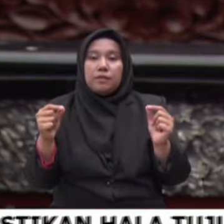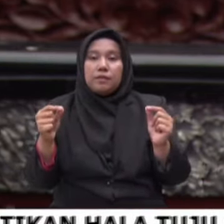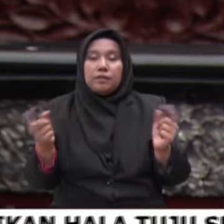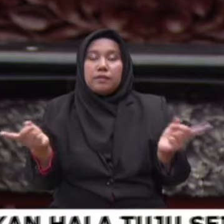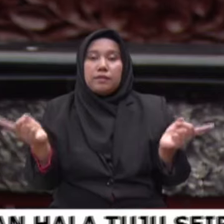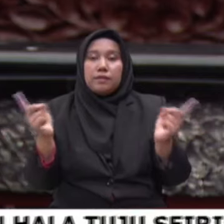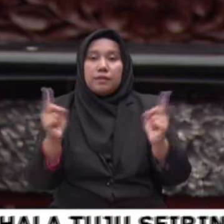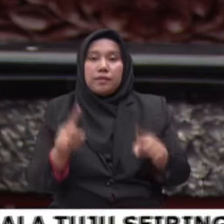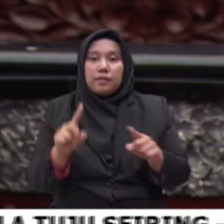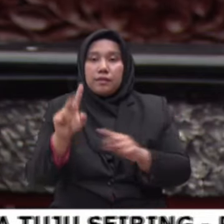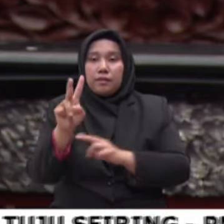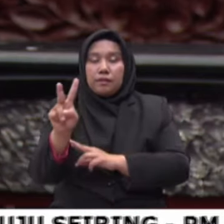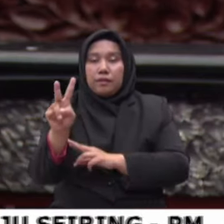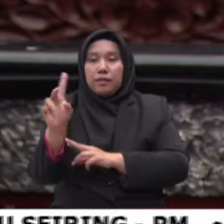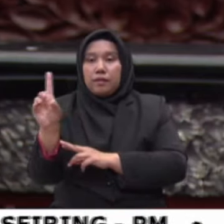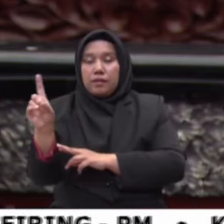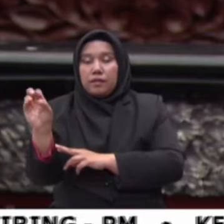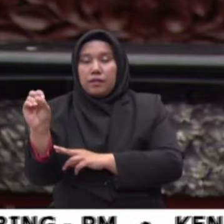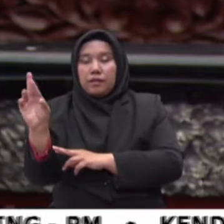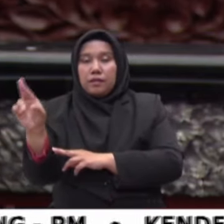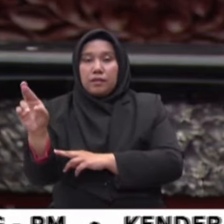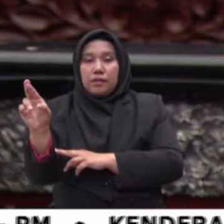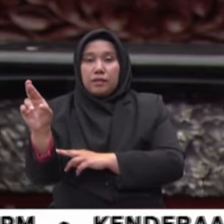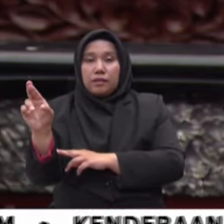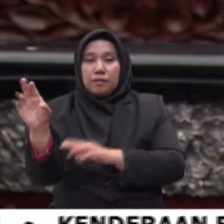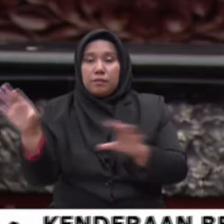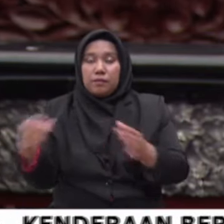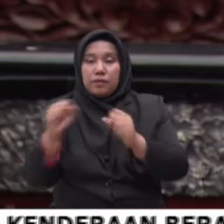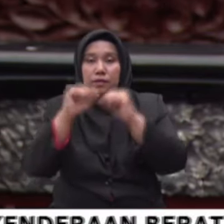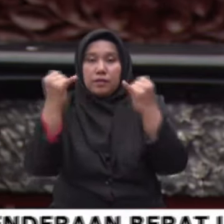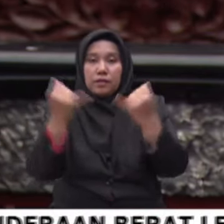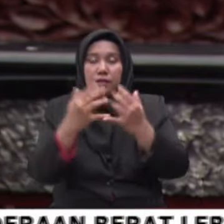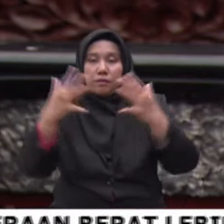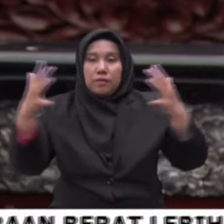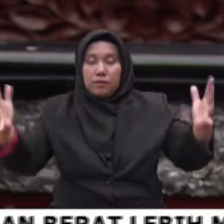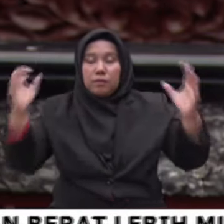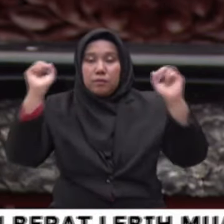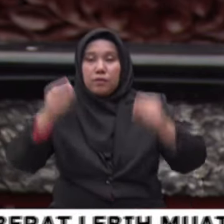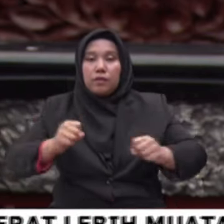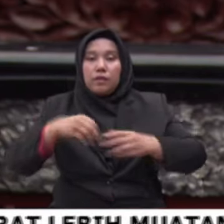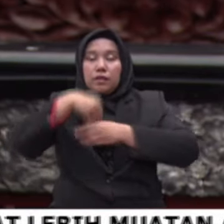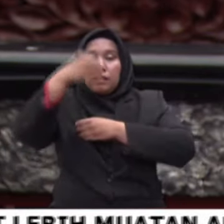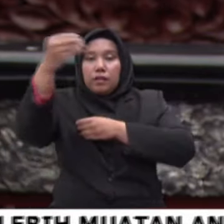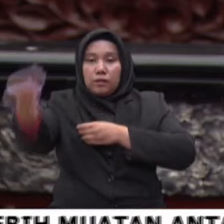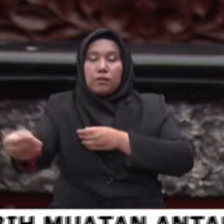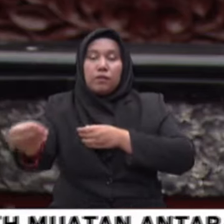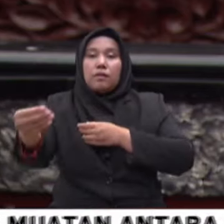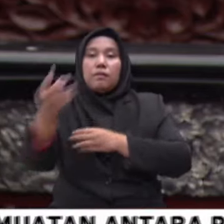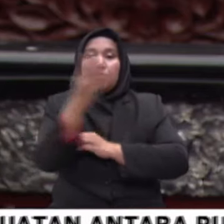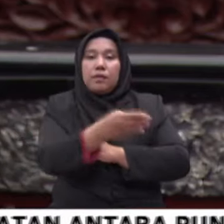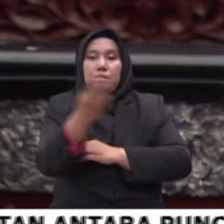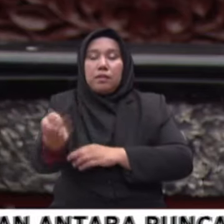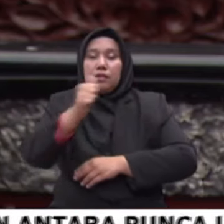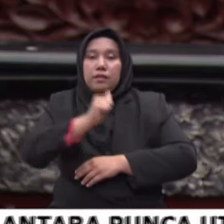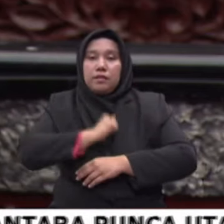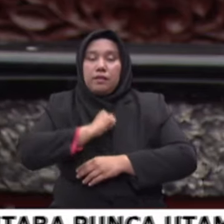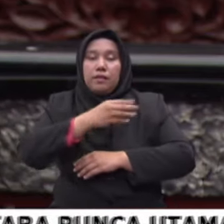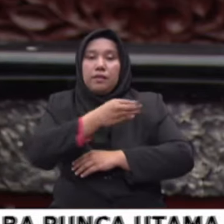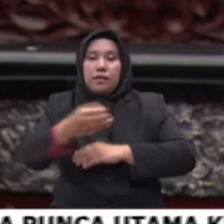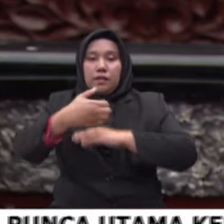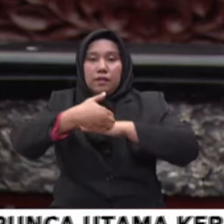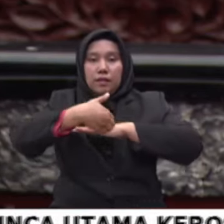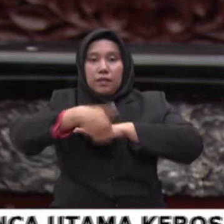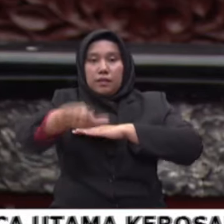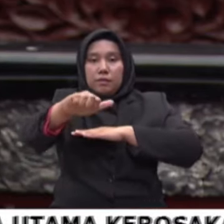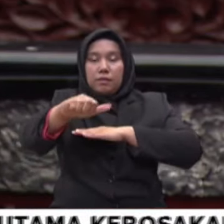wer-wender yang diwujudkan oleh syarikat-syarikat besar dapat mengeluarkan produk sendiri dan eksport. Begitu